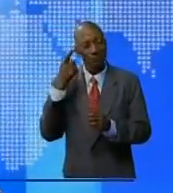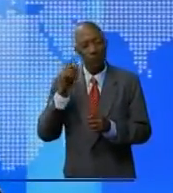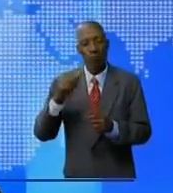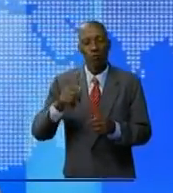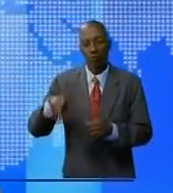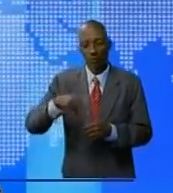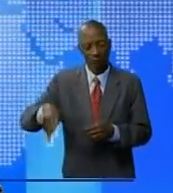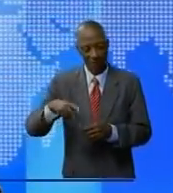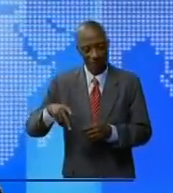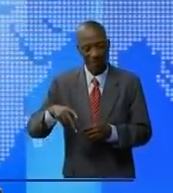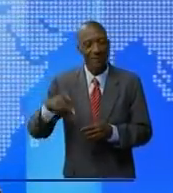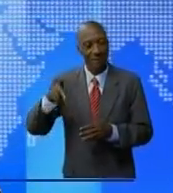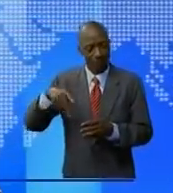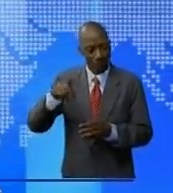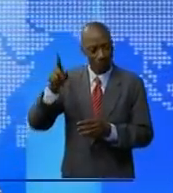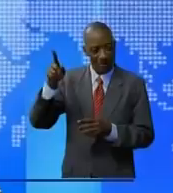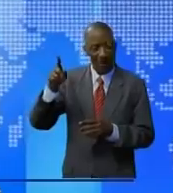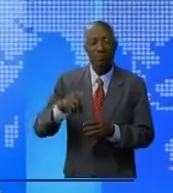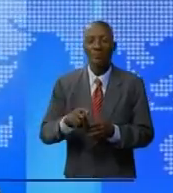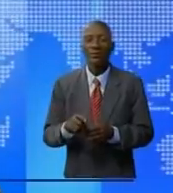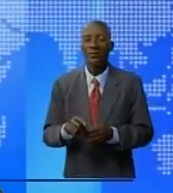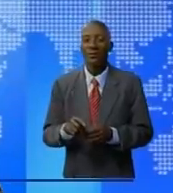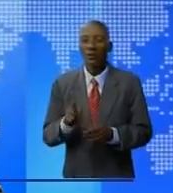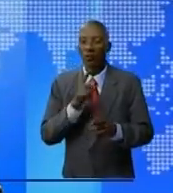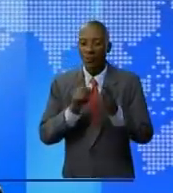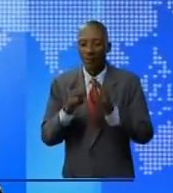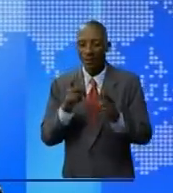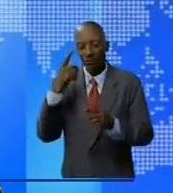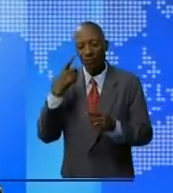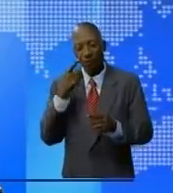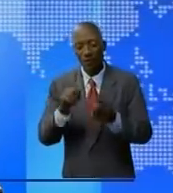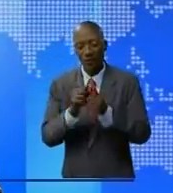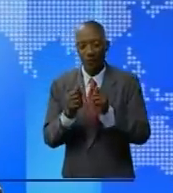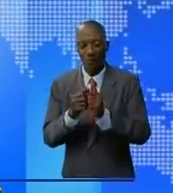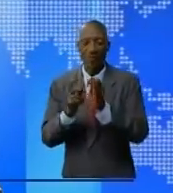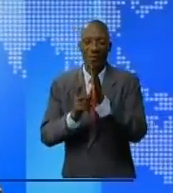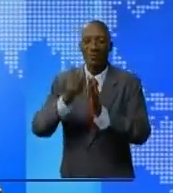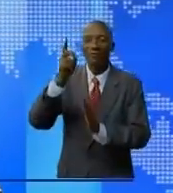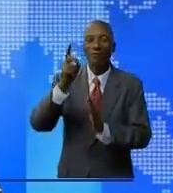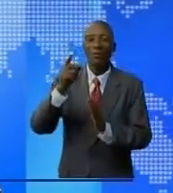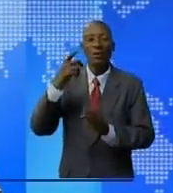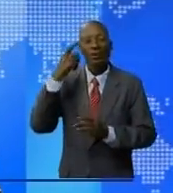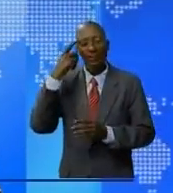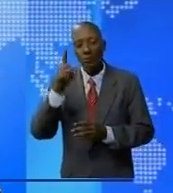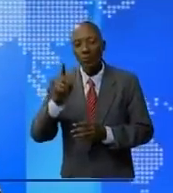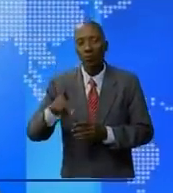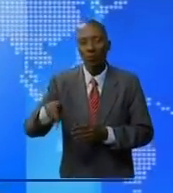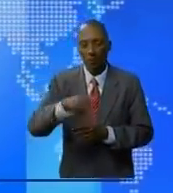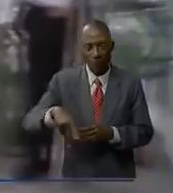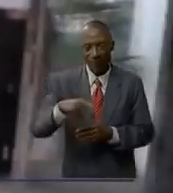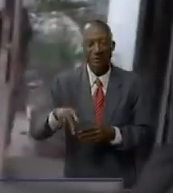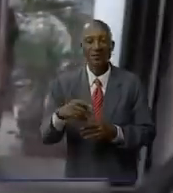12e vice-président de la Chambre haute du Parlement qui a présidé cette rencontre à l'hôtel Léon de la commune de la Gombe. Edith